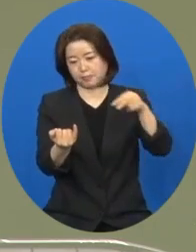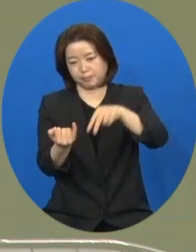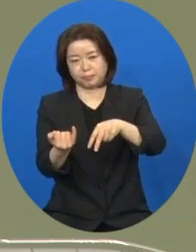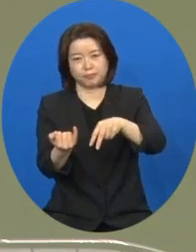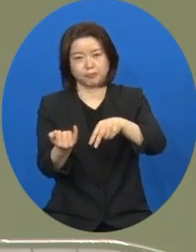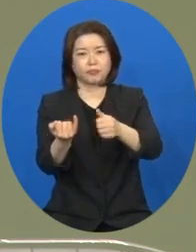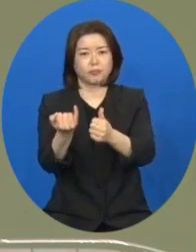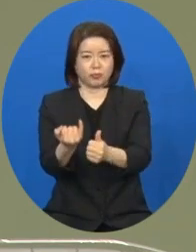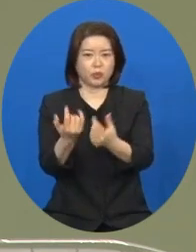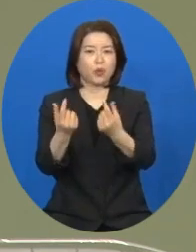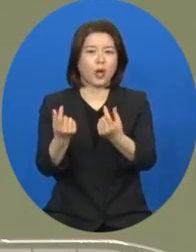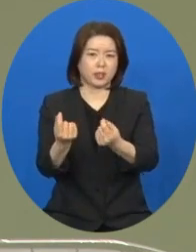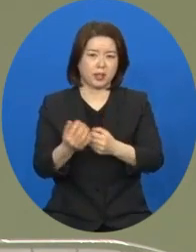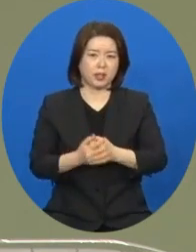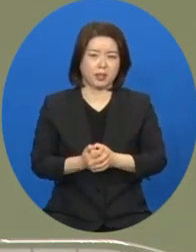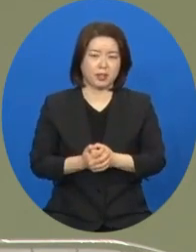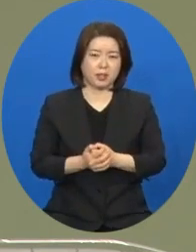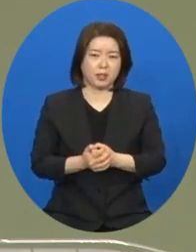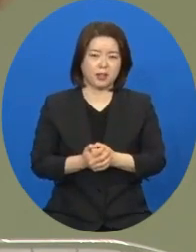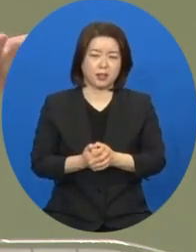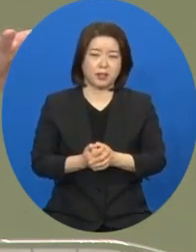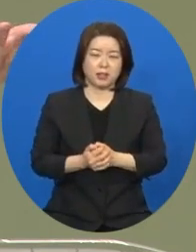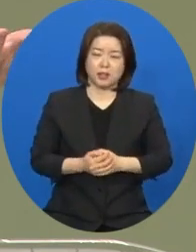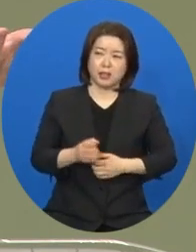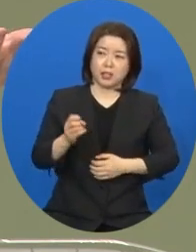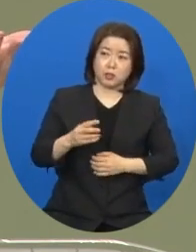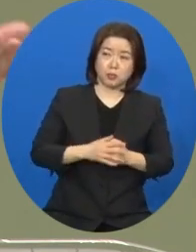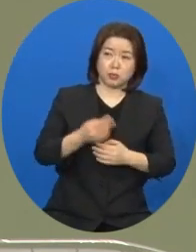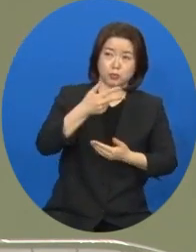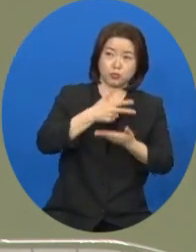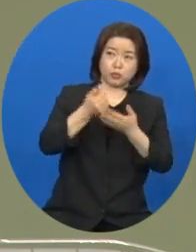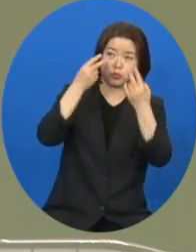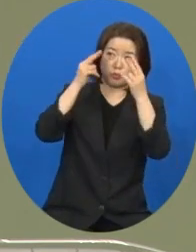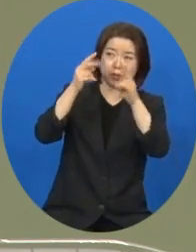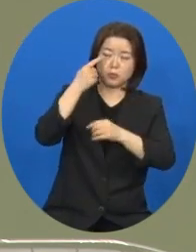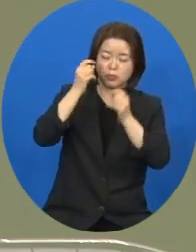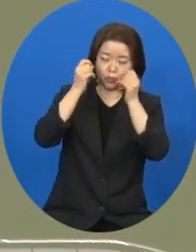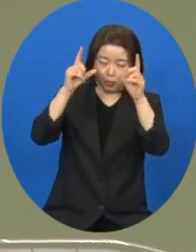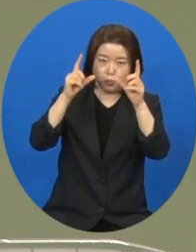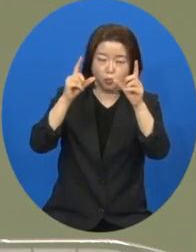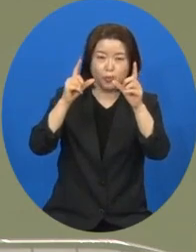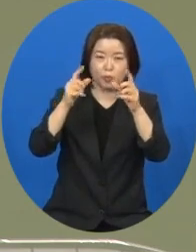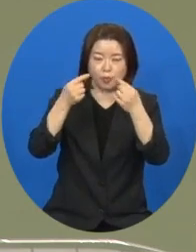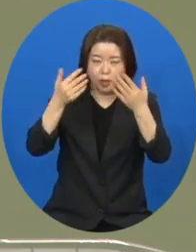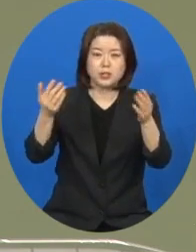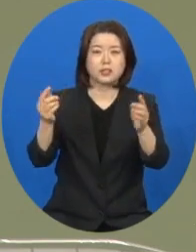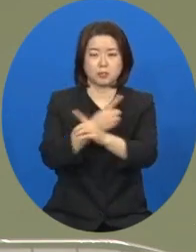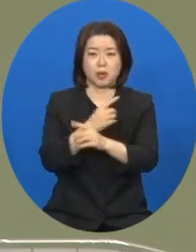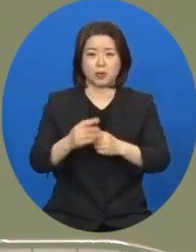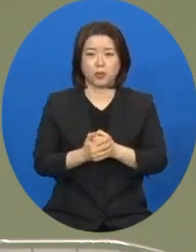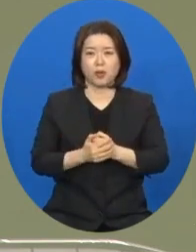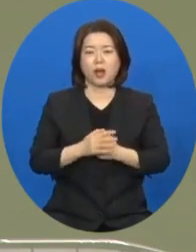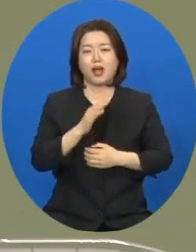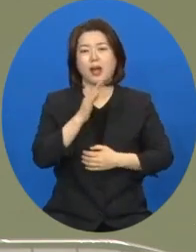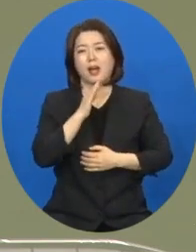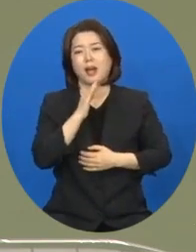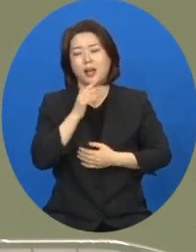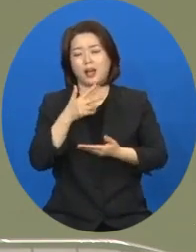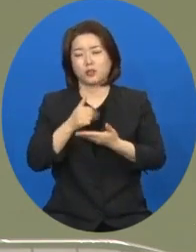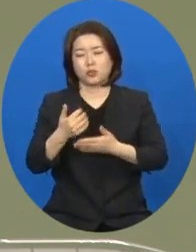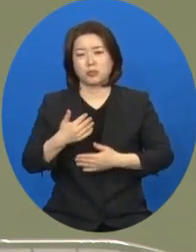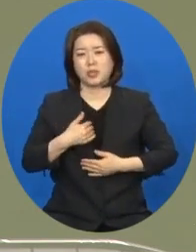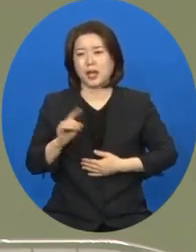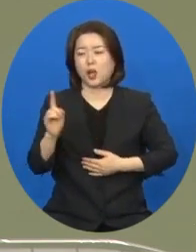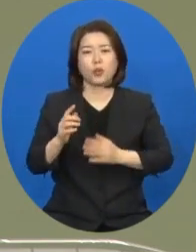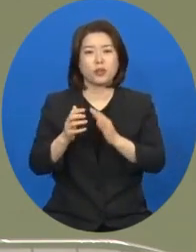그러면 주님을 바라보는 눈이 완전히 달라집니다. 정확하게 예수님은 나에게 어떤 분인지